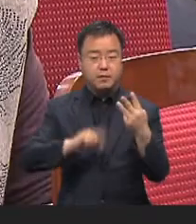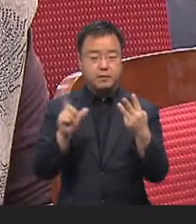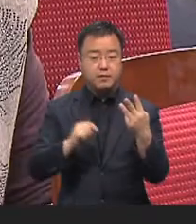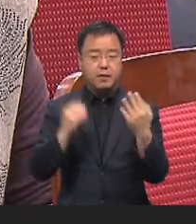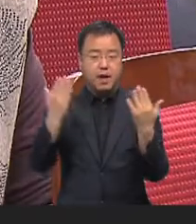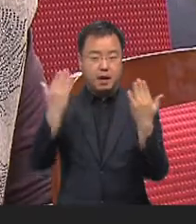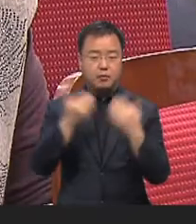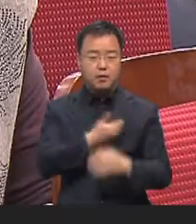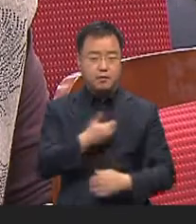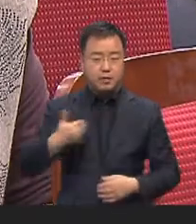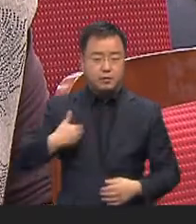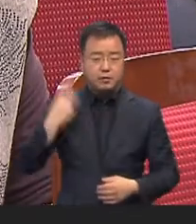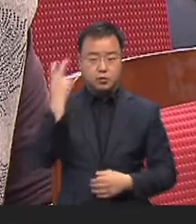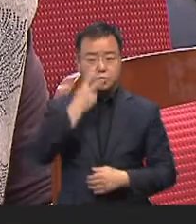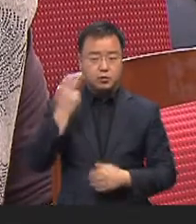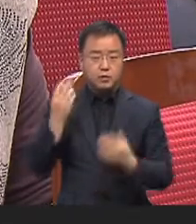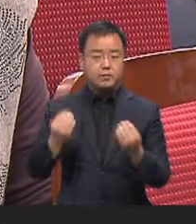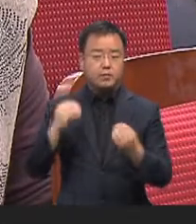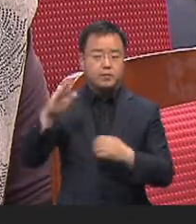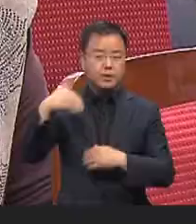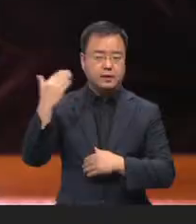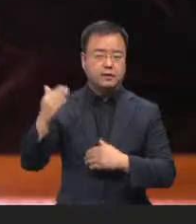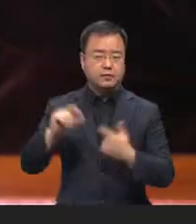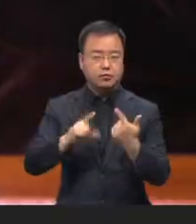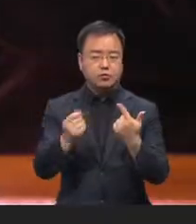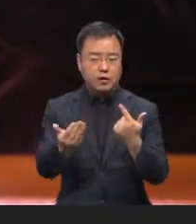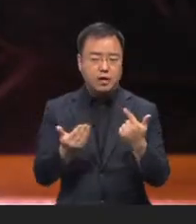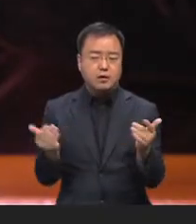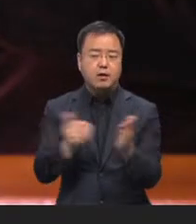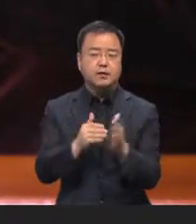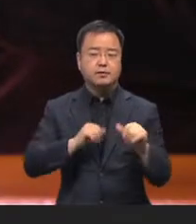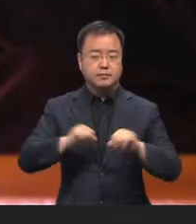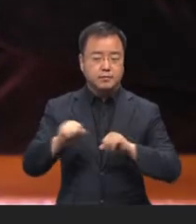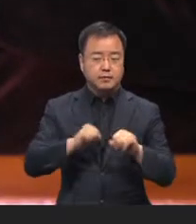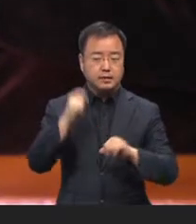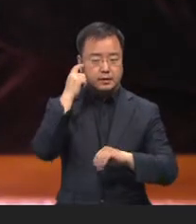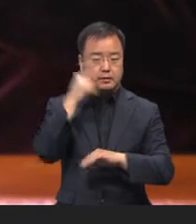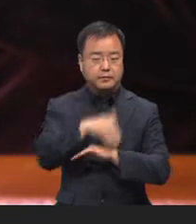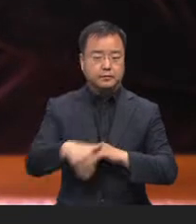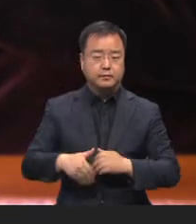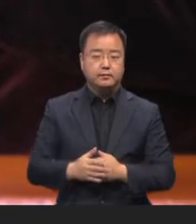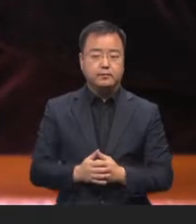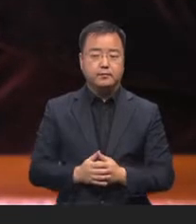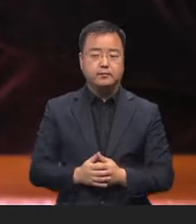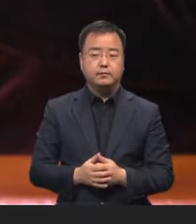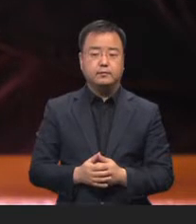만족도 조사를 거쳐 상반기 동안 진행될 예정입니다. EBS 뉴스 황대현입니다.